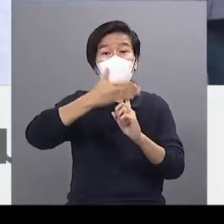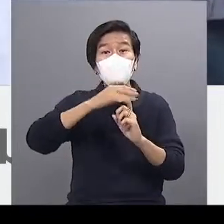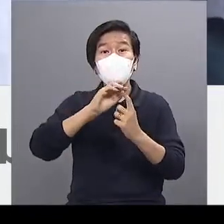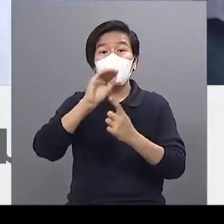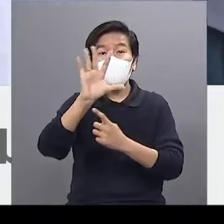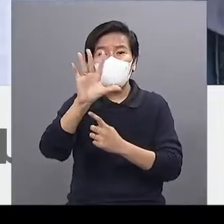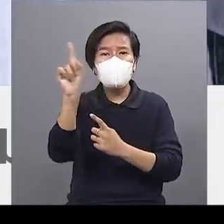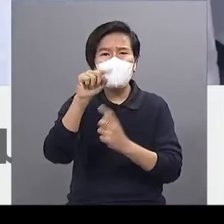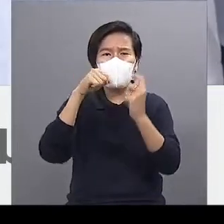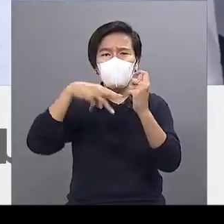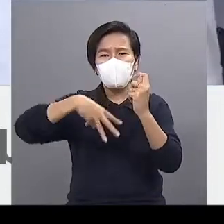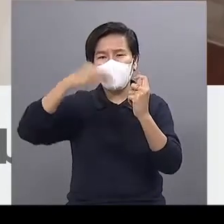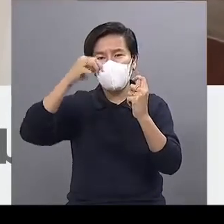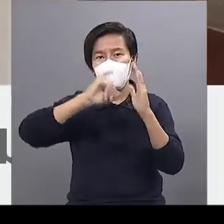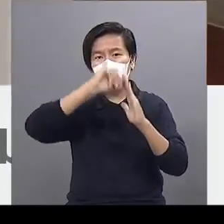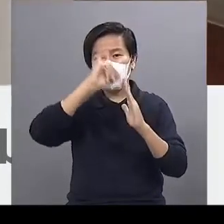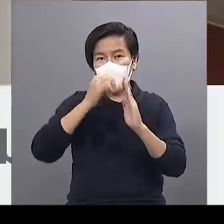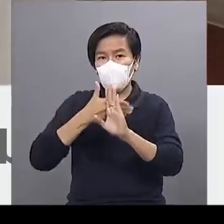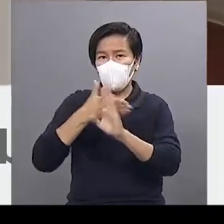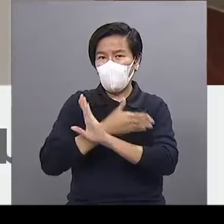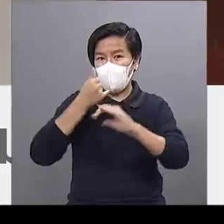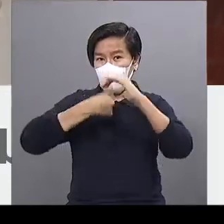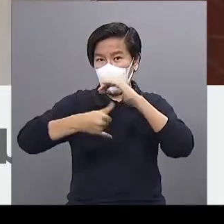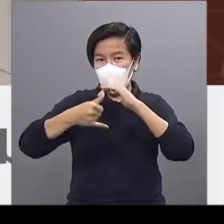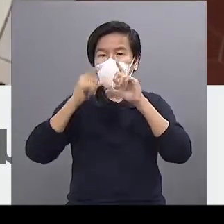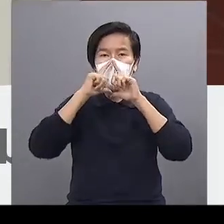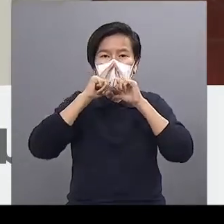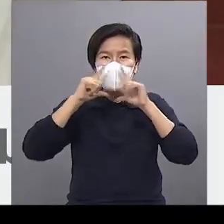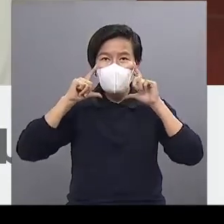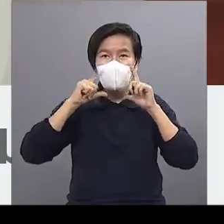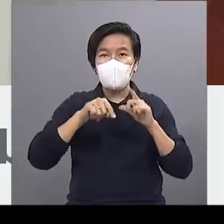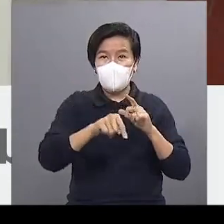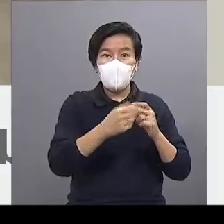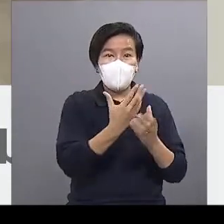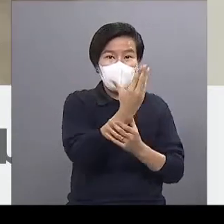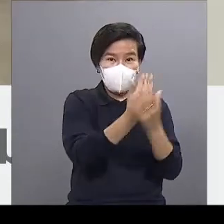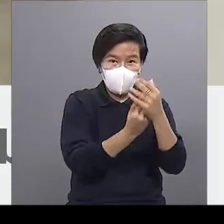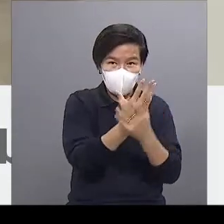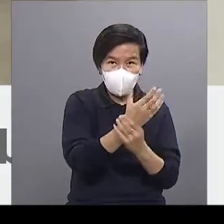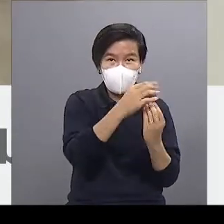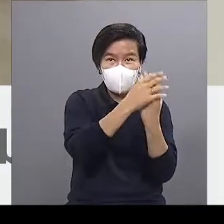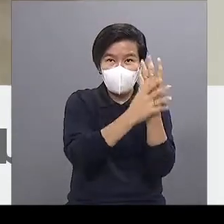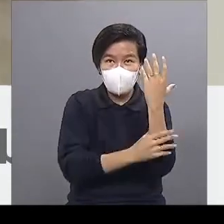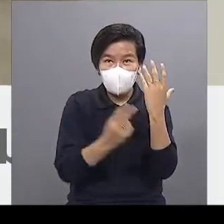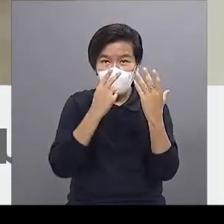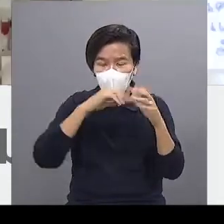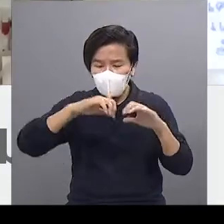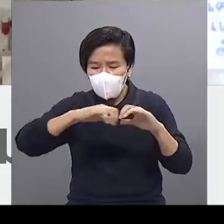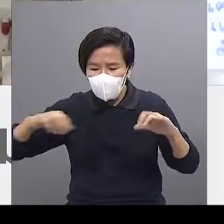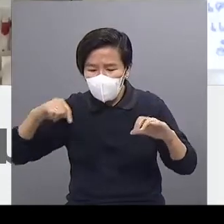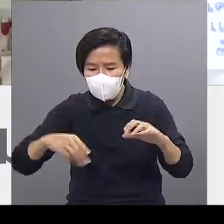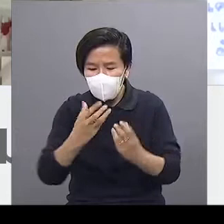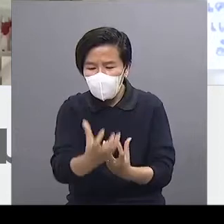ร้านจะต้องสวมใส่หน้ากากอนามัยสวมถุงมือที่ร้านเตรียมไว้ให้เพื่อเลือกไอศครีมลดที่ต้องการด้วยตัวเอง